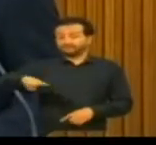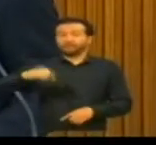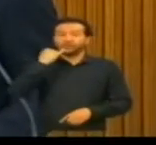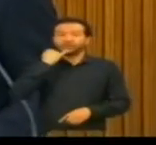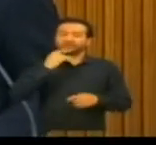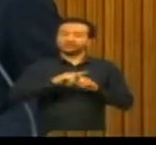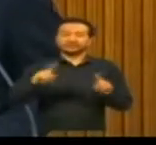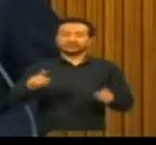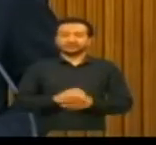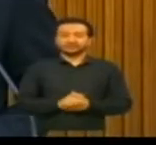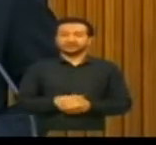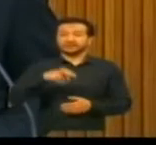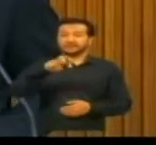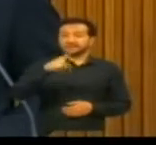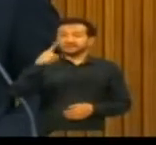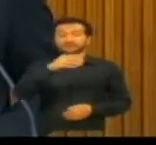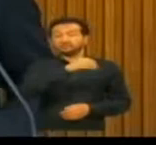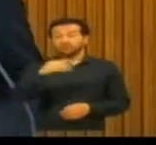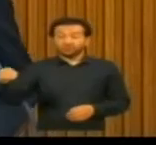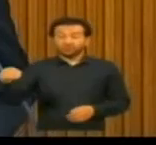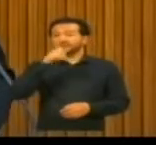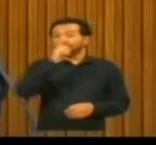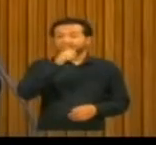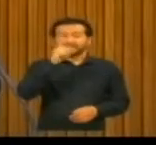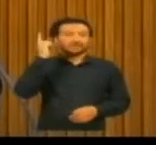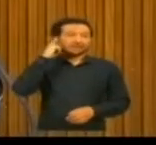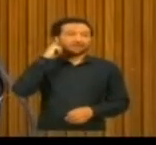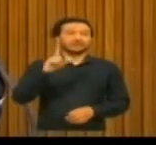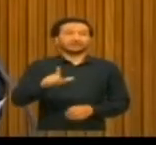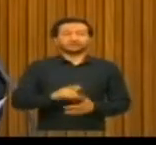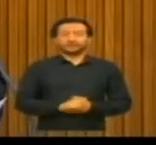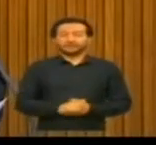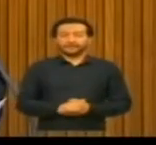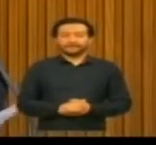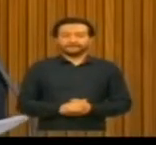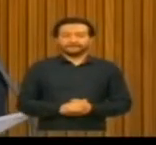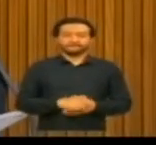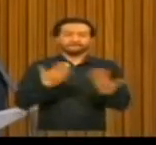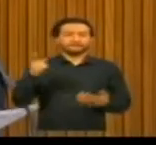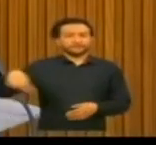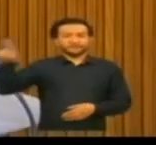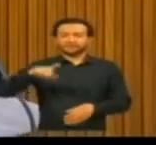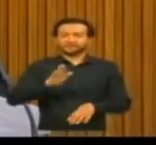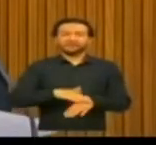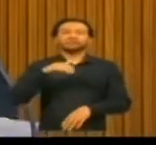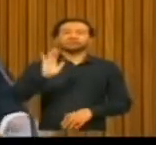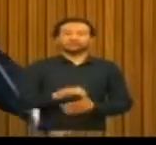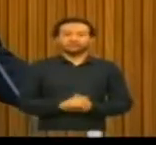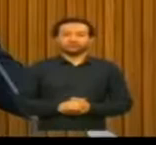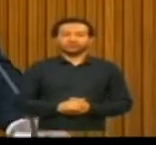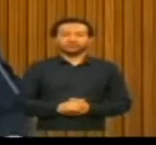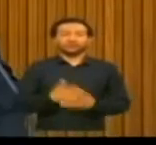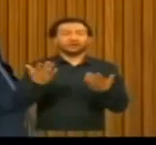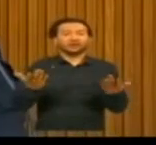değil, 81 milyonun sesine kulak vermek zorundasın. Ama bunlar yapılmıyor.